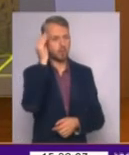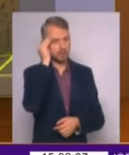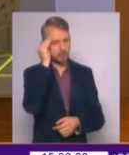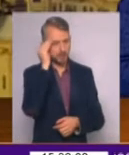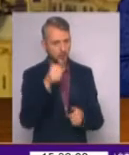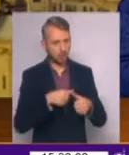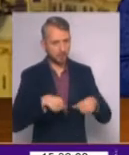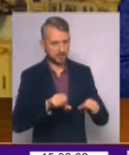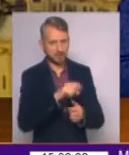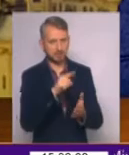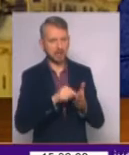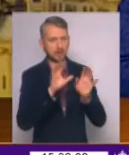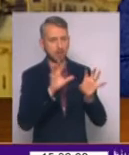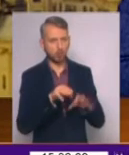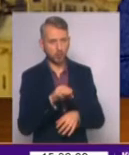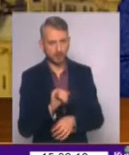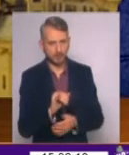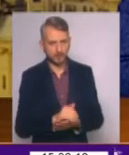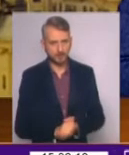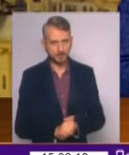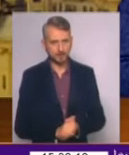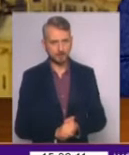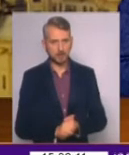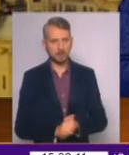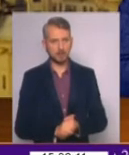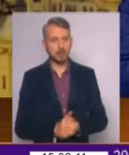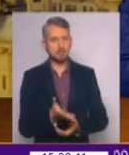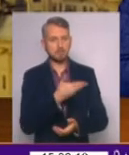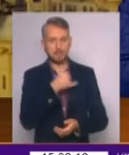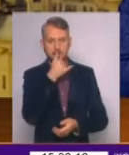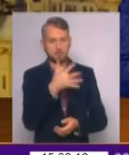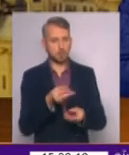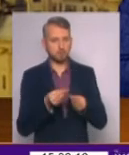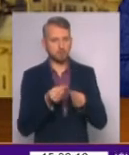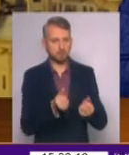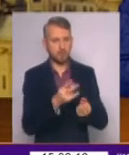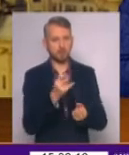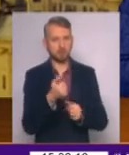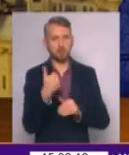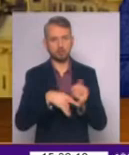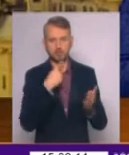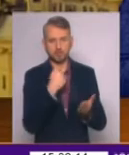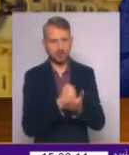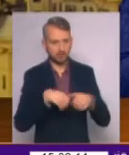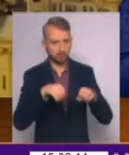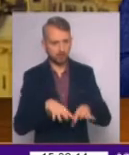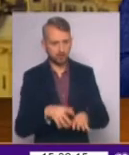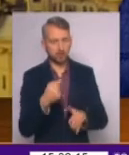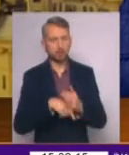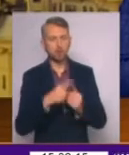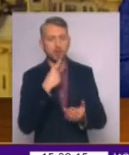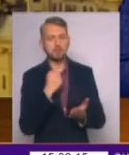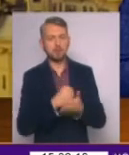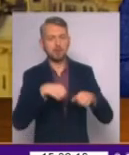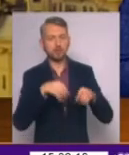профільної комісії з питань законності. Ми не можемо впливати на уже прийняті рішення, тому що прийняті рішення